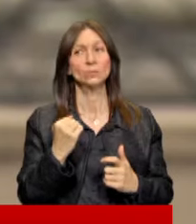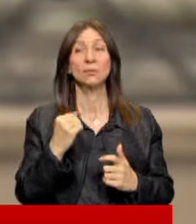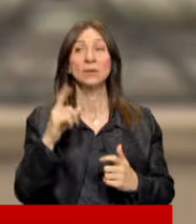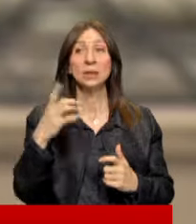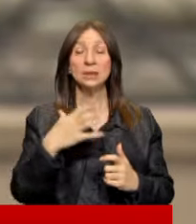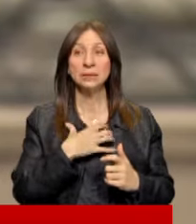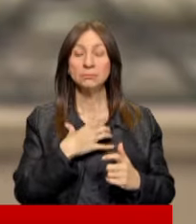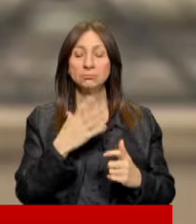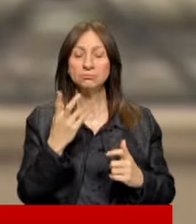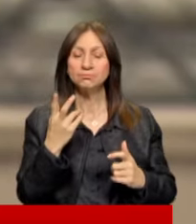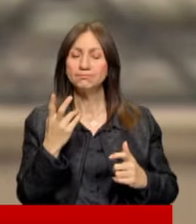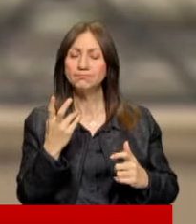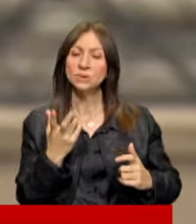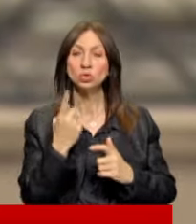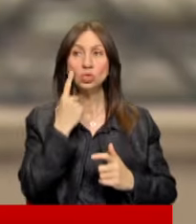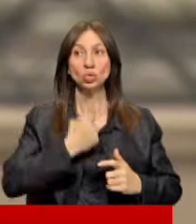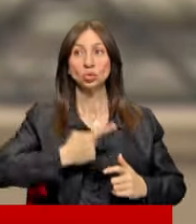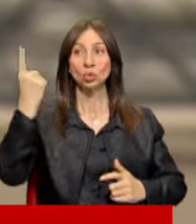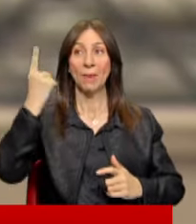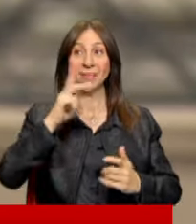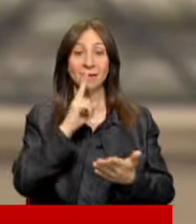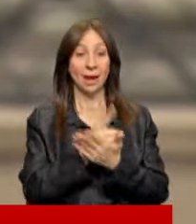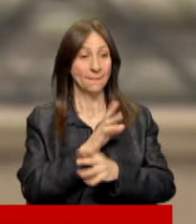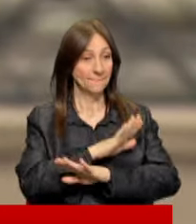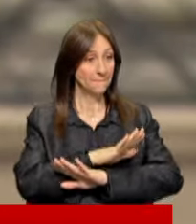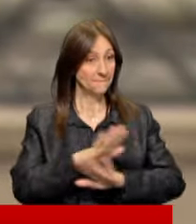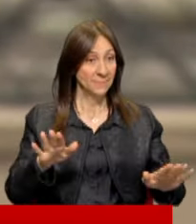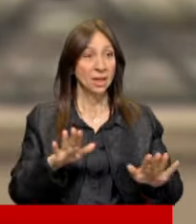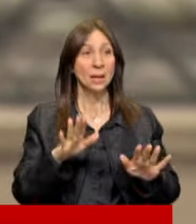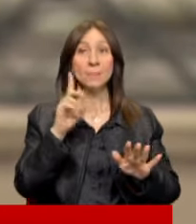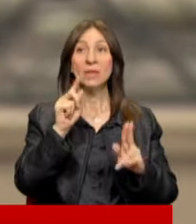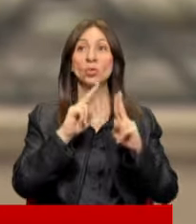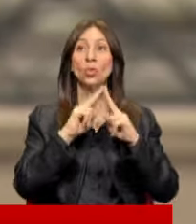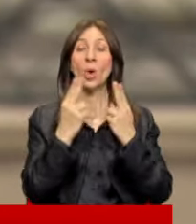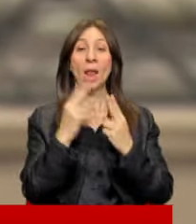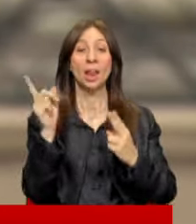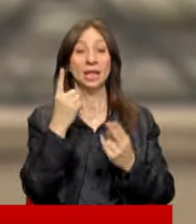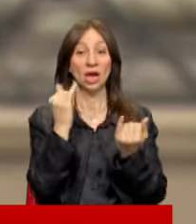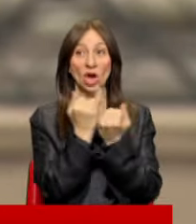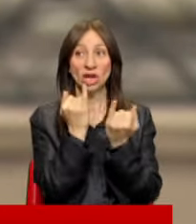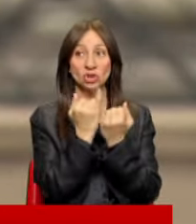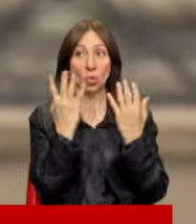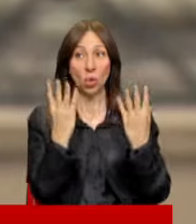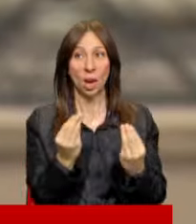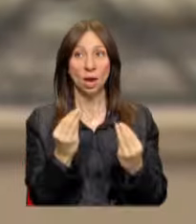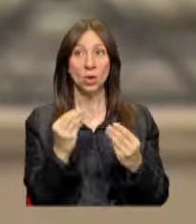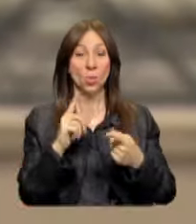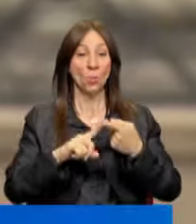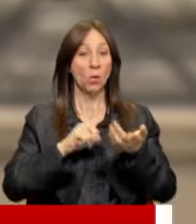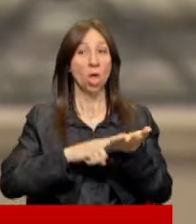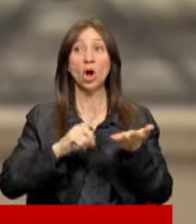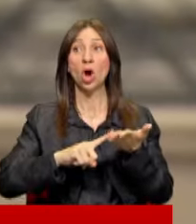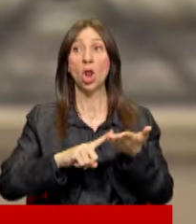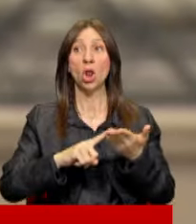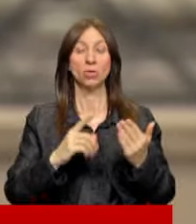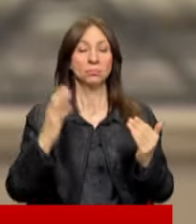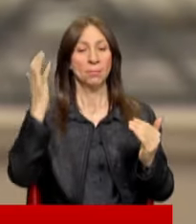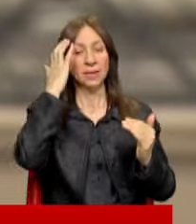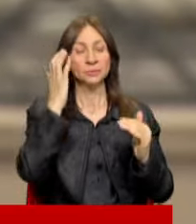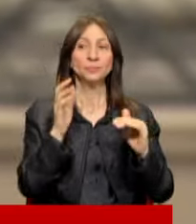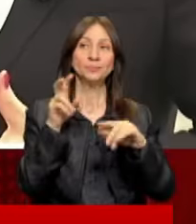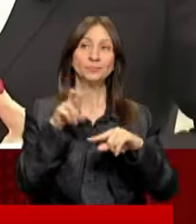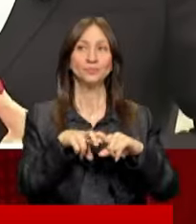Kendisi tabii bir anda Cumhuriyet'in ilanı ile birlikte bir dünya liderinin kardeşi olarak protokolün en üst